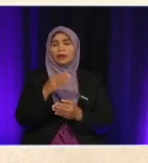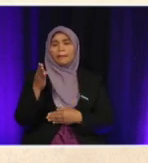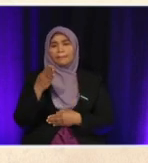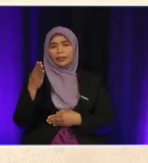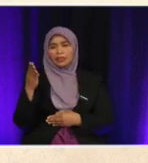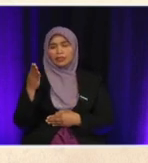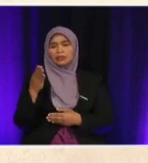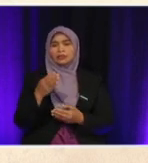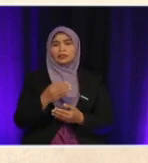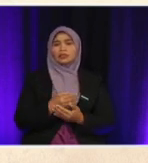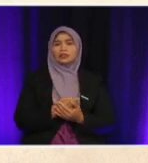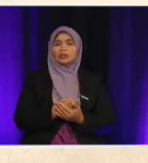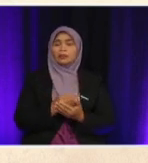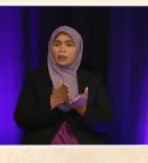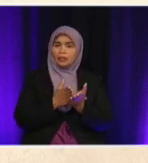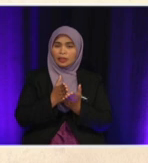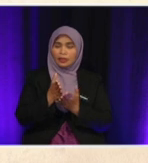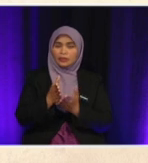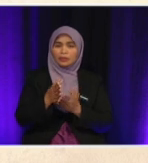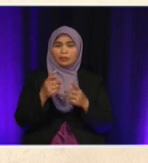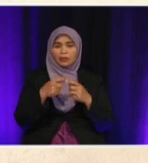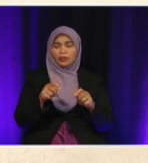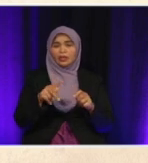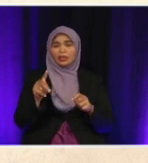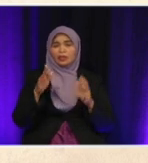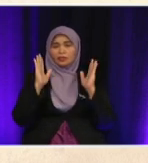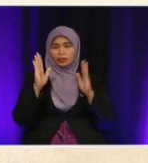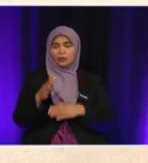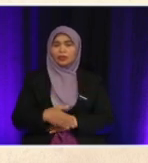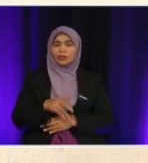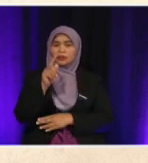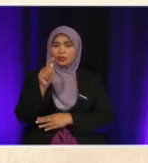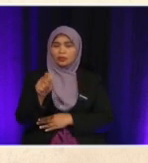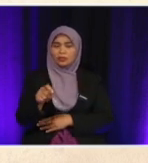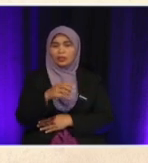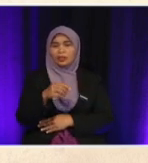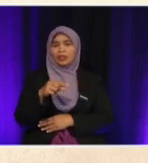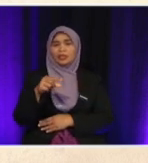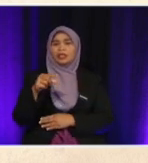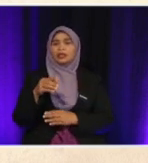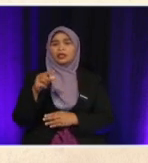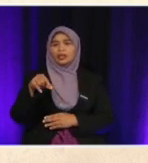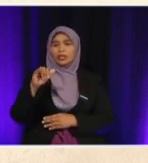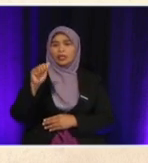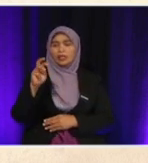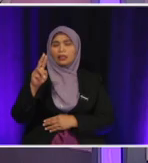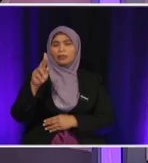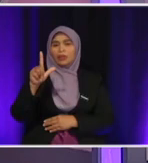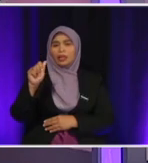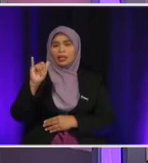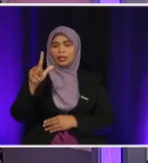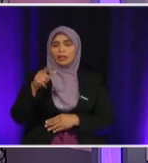sentiasa konsisten menunaikan salat sunnah dan qiyamul di rumah sebagai tanda syukur